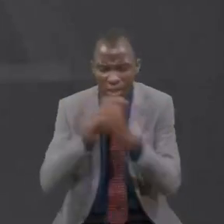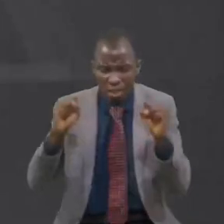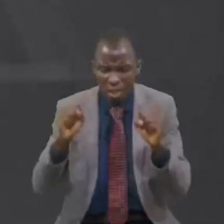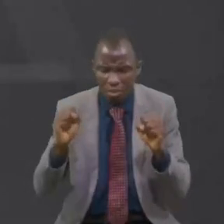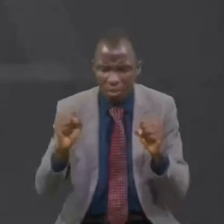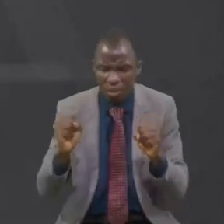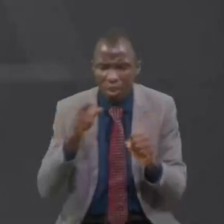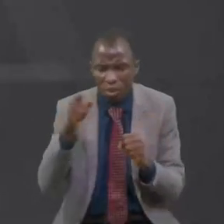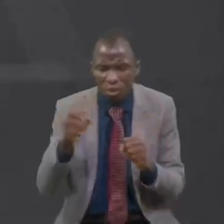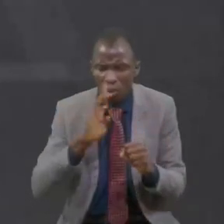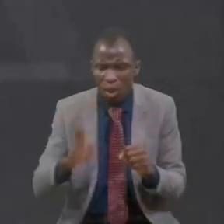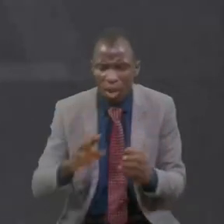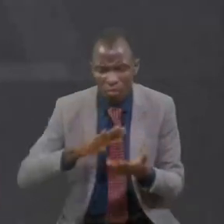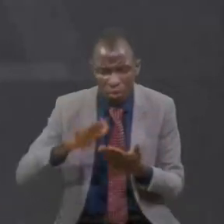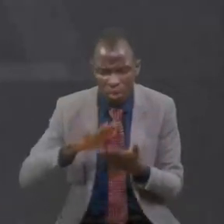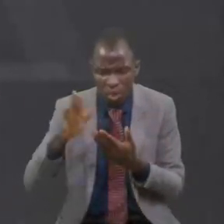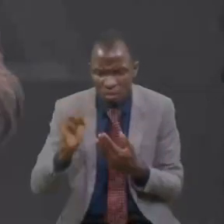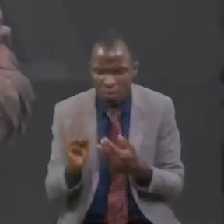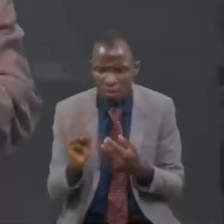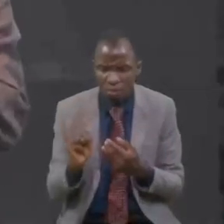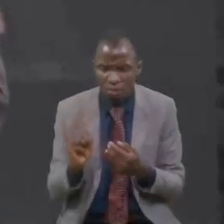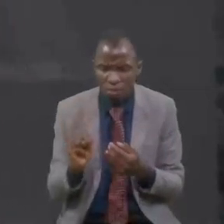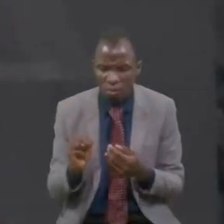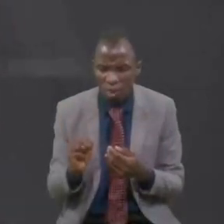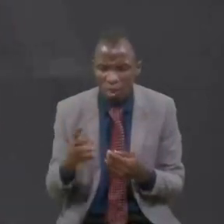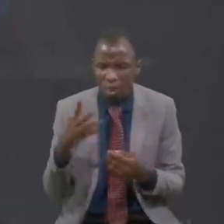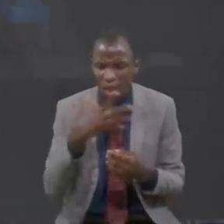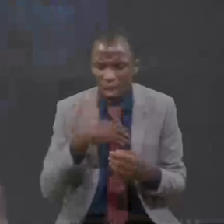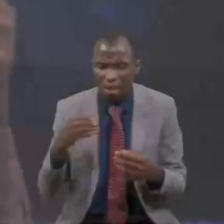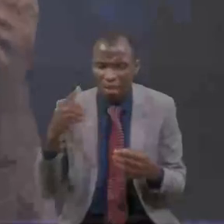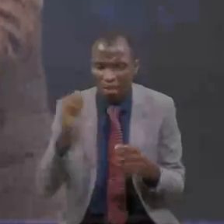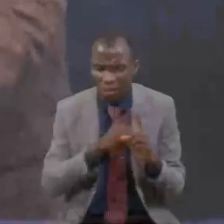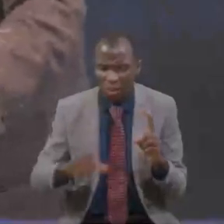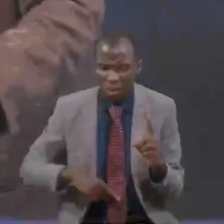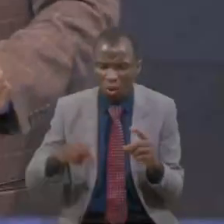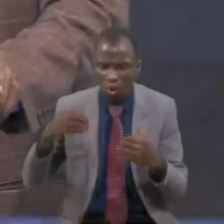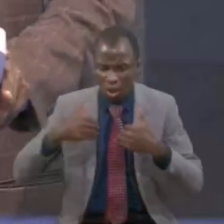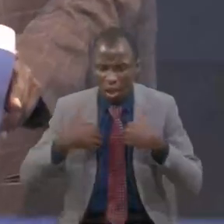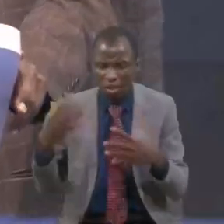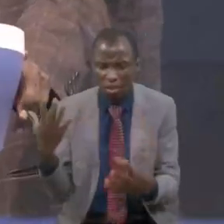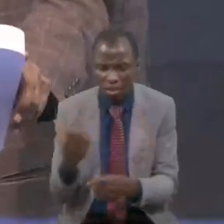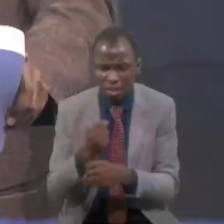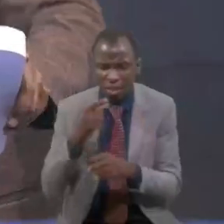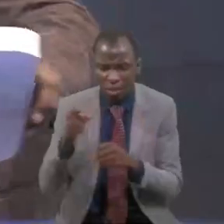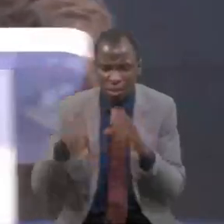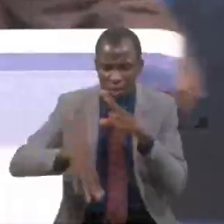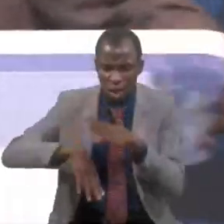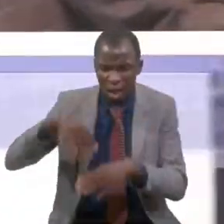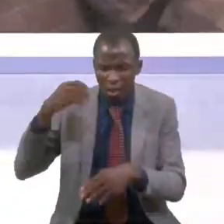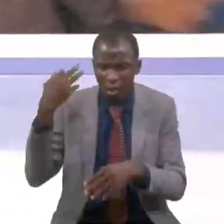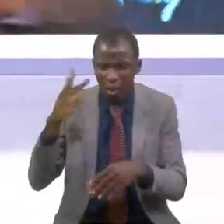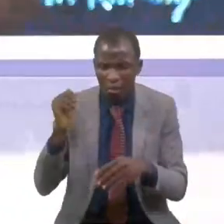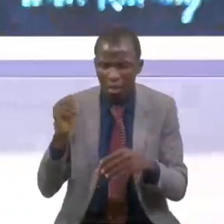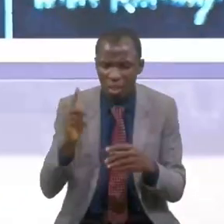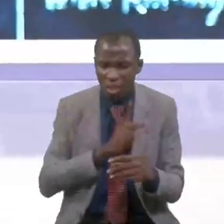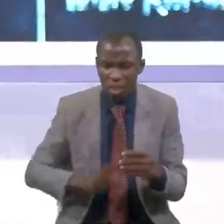sauvés vous êtes pardonné le Seigneur vous a fait sortir du royaume des